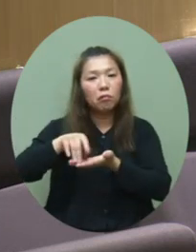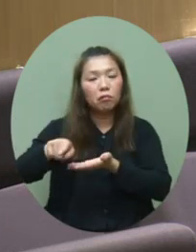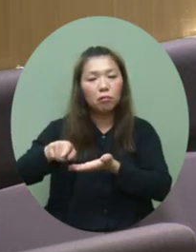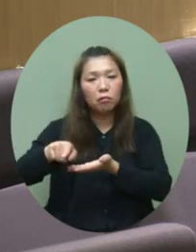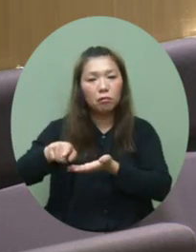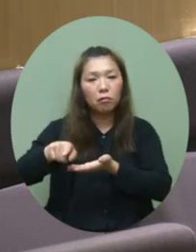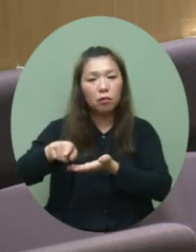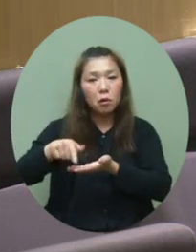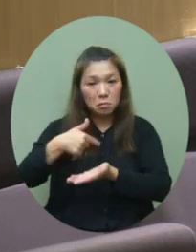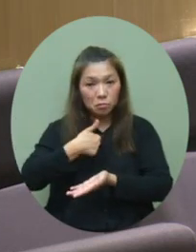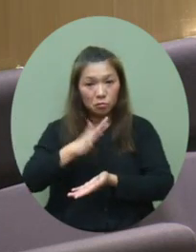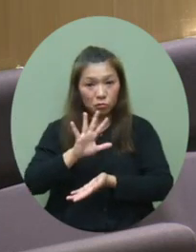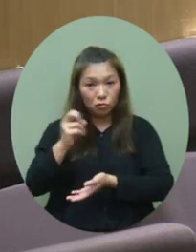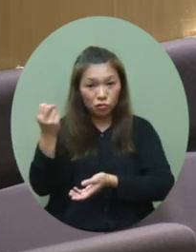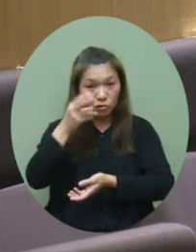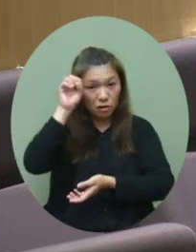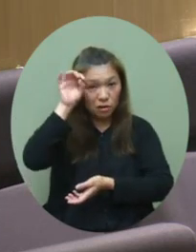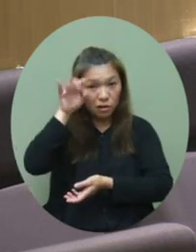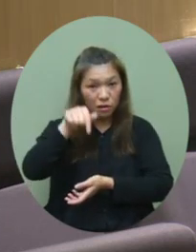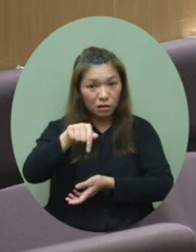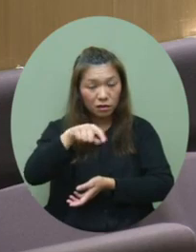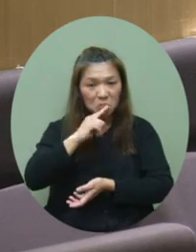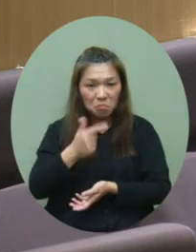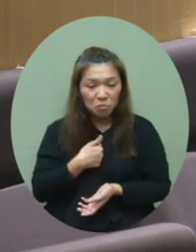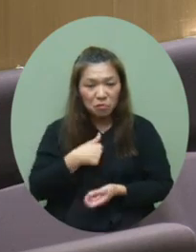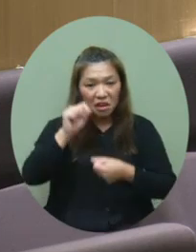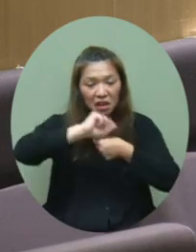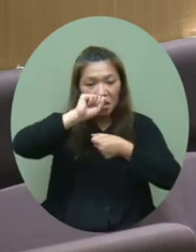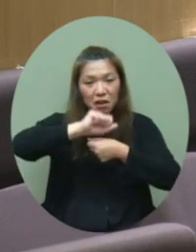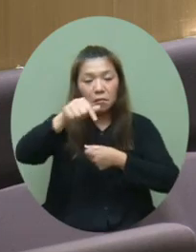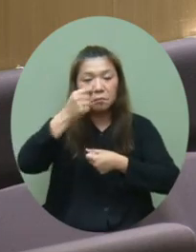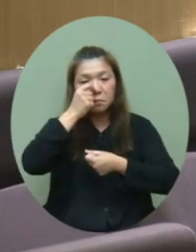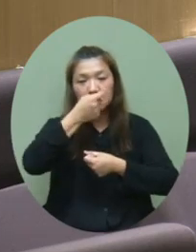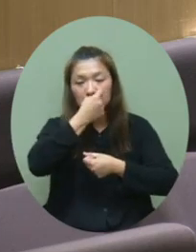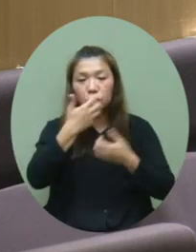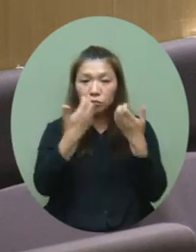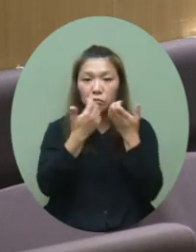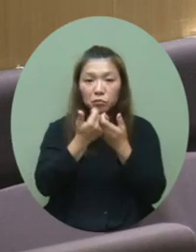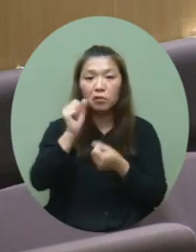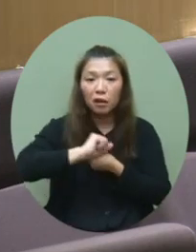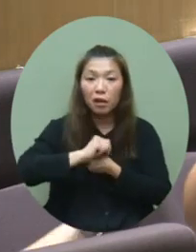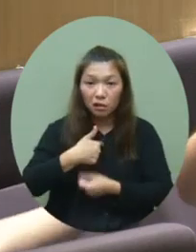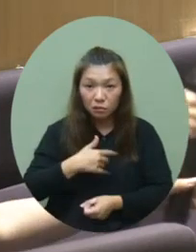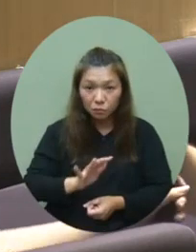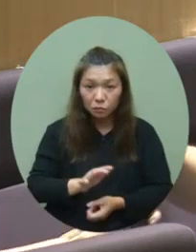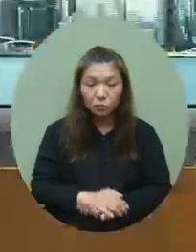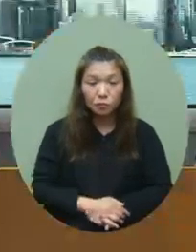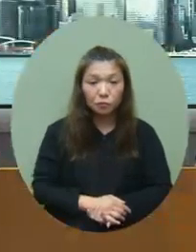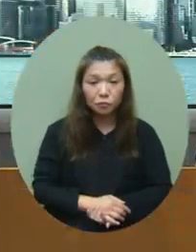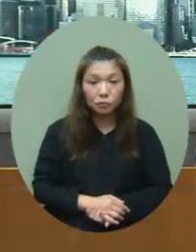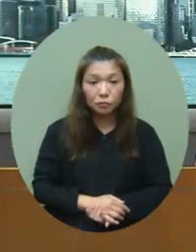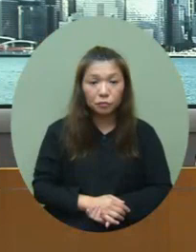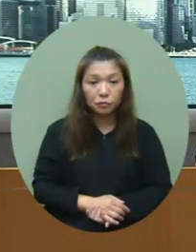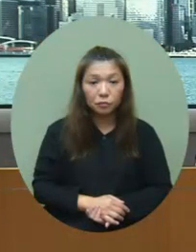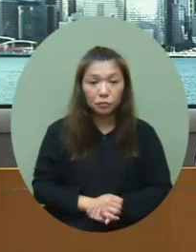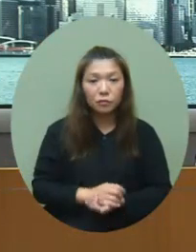會即係都會建議或者係有需要加密翻嗰個檢測嘅數字咧？唔該。 我